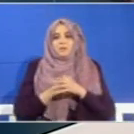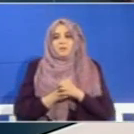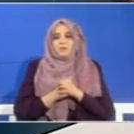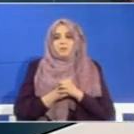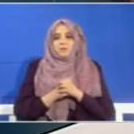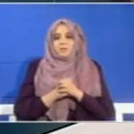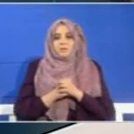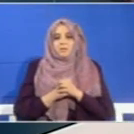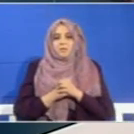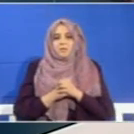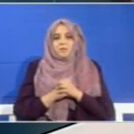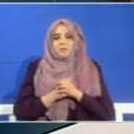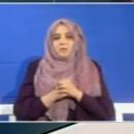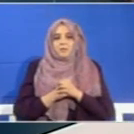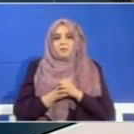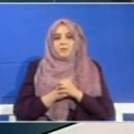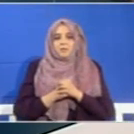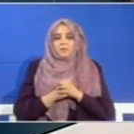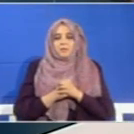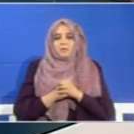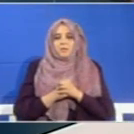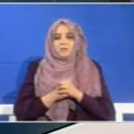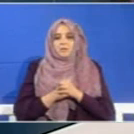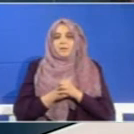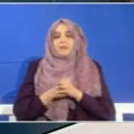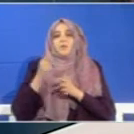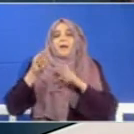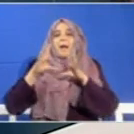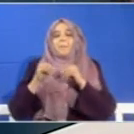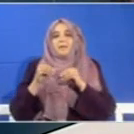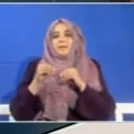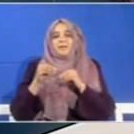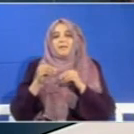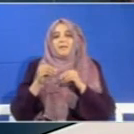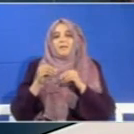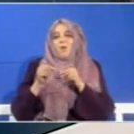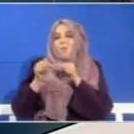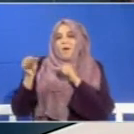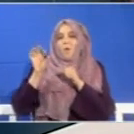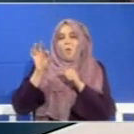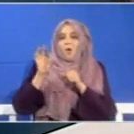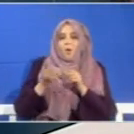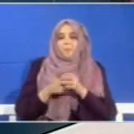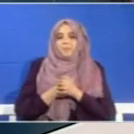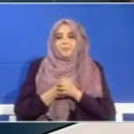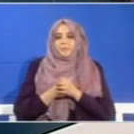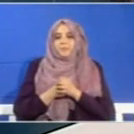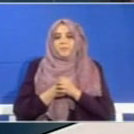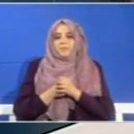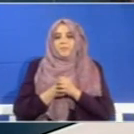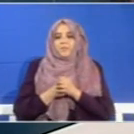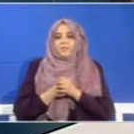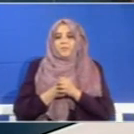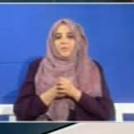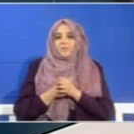في العيون وهي تسكن، ورفعت عليها قضية في وهران. كيف غادي يتم الطلاق؟ المحامية تاعها قالت لهم